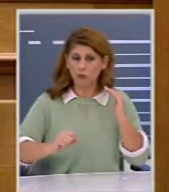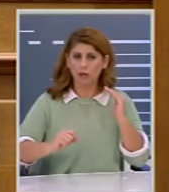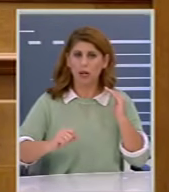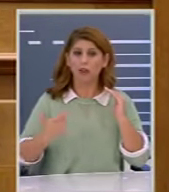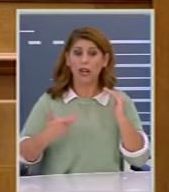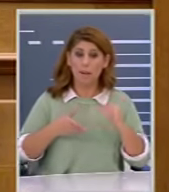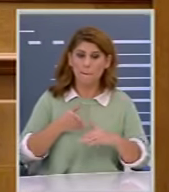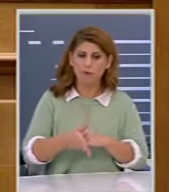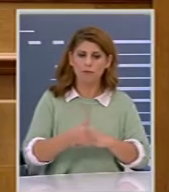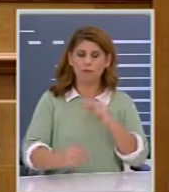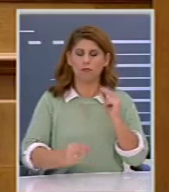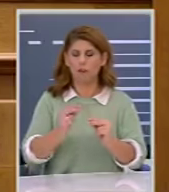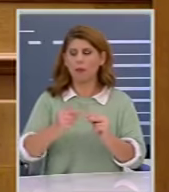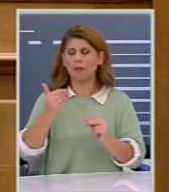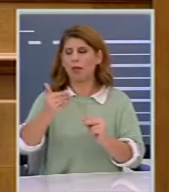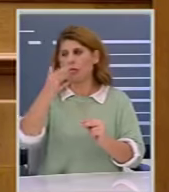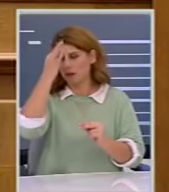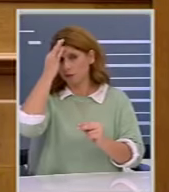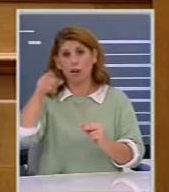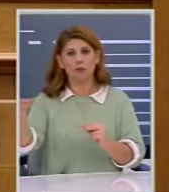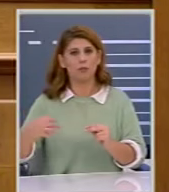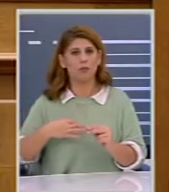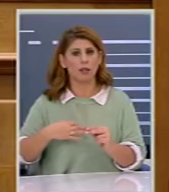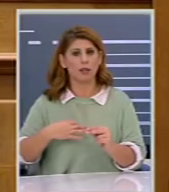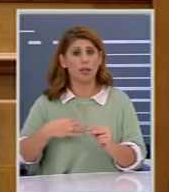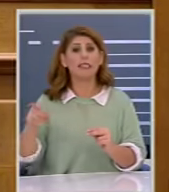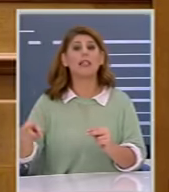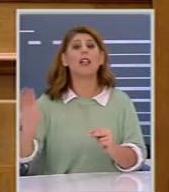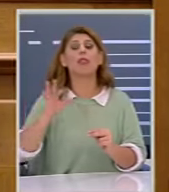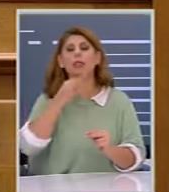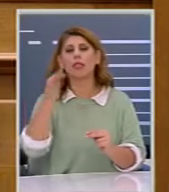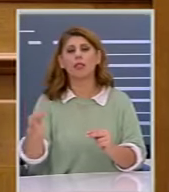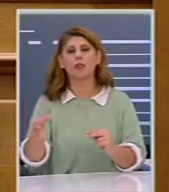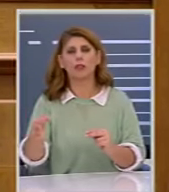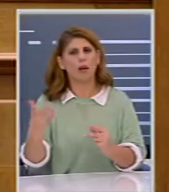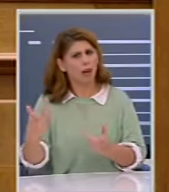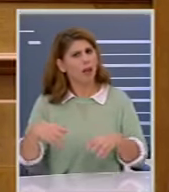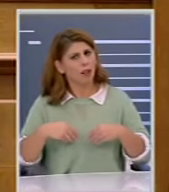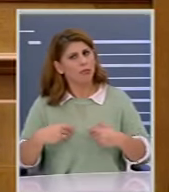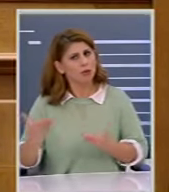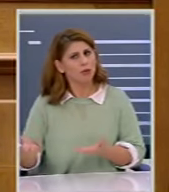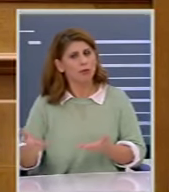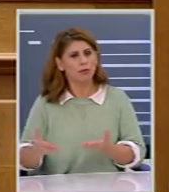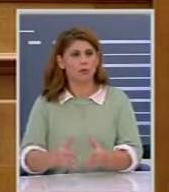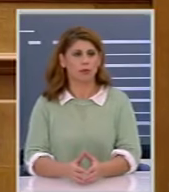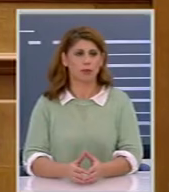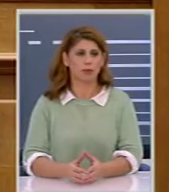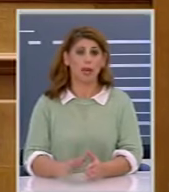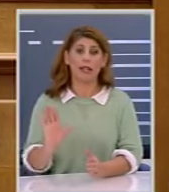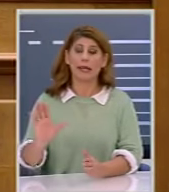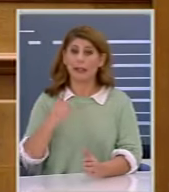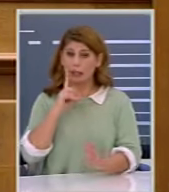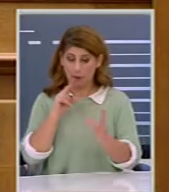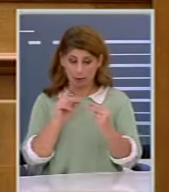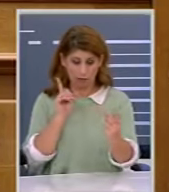ότι αν μπουν θα μπλέξουν. Αυτό μας λένε οι ίδιοι. Σε εσάς δεν το λένε? Άντε να τους πείσετε λοιπόν εσείς, γιατί αν μιλήσετε τέταρτε